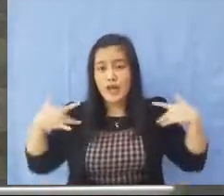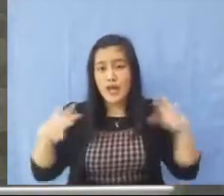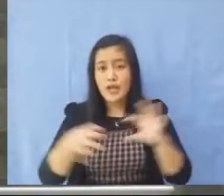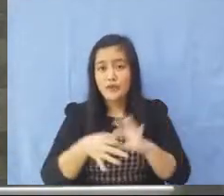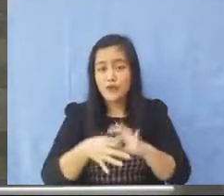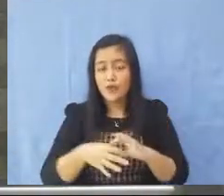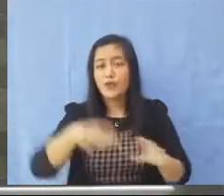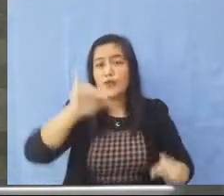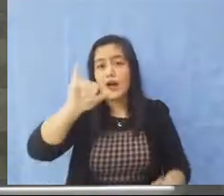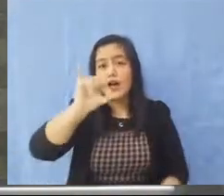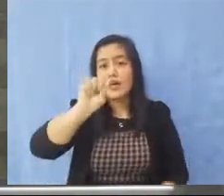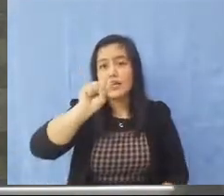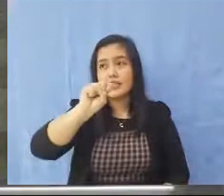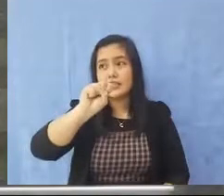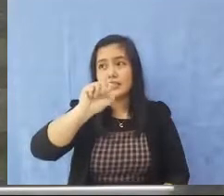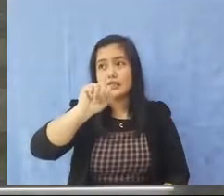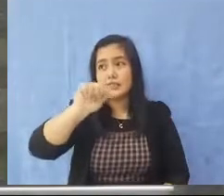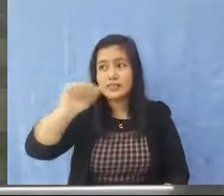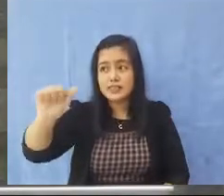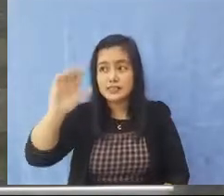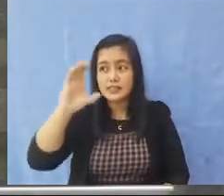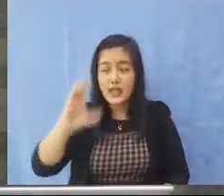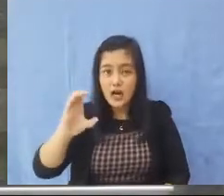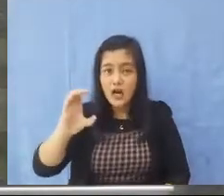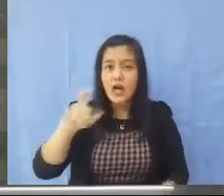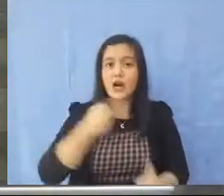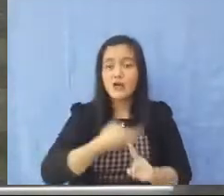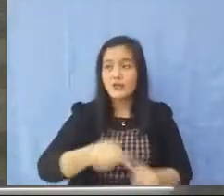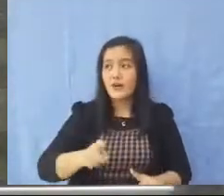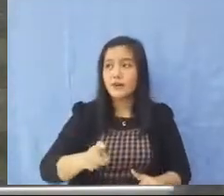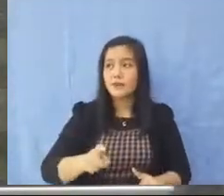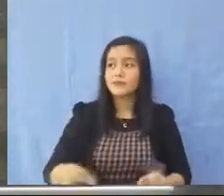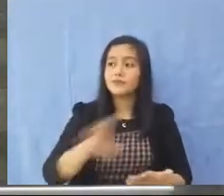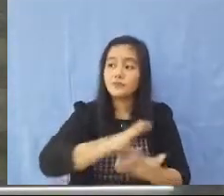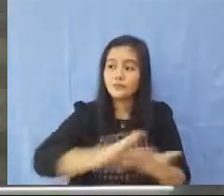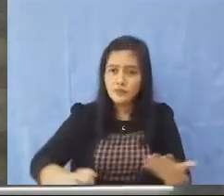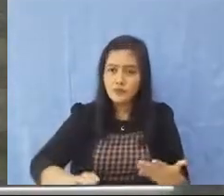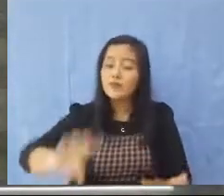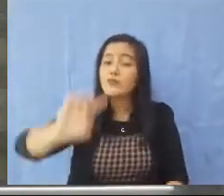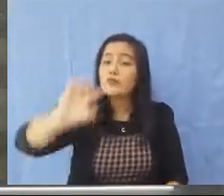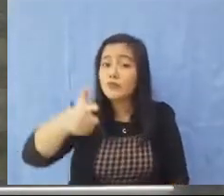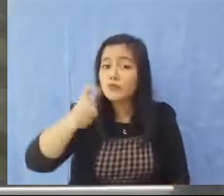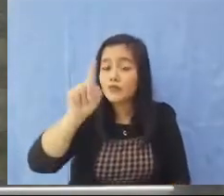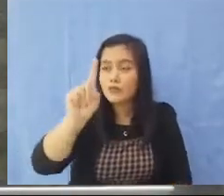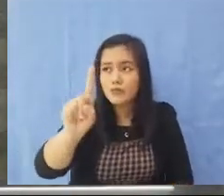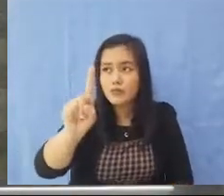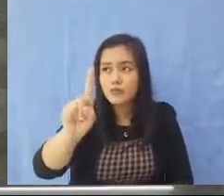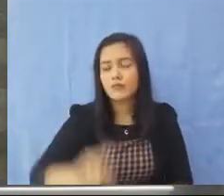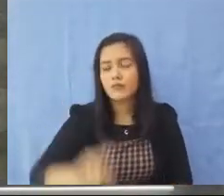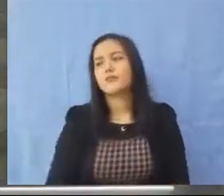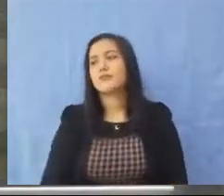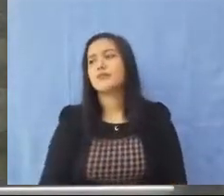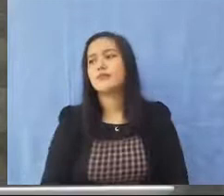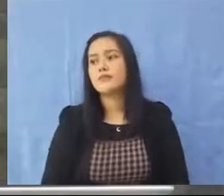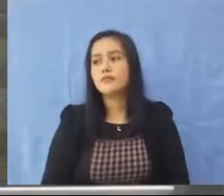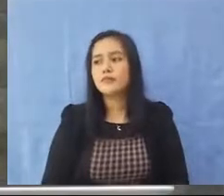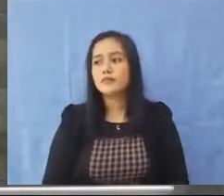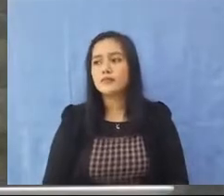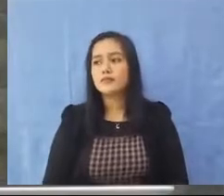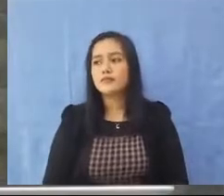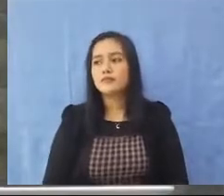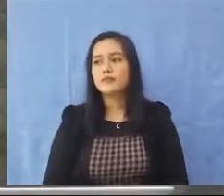kinikilala natin siya as the father of all nations. Kaya nga, importante na ito si Abraham